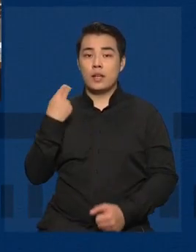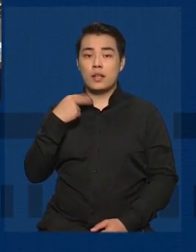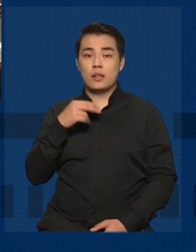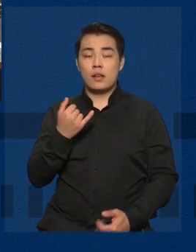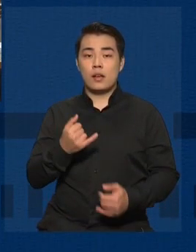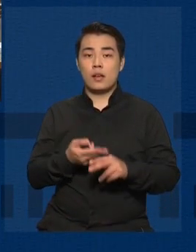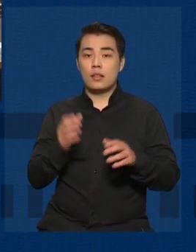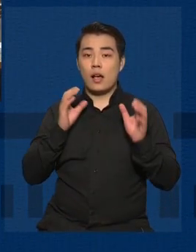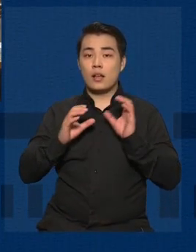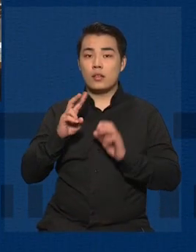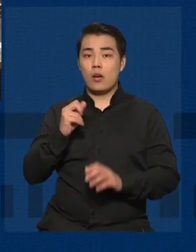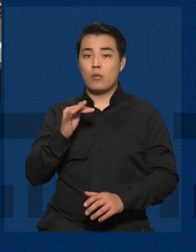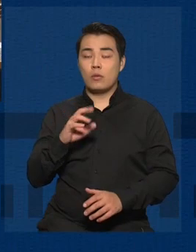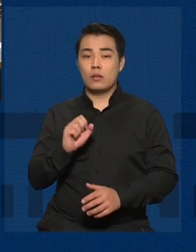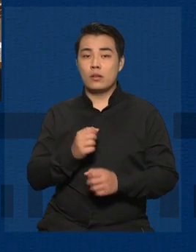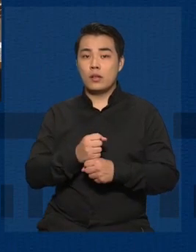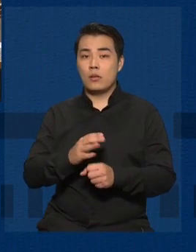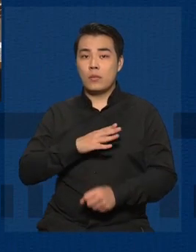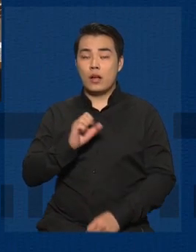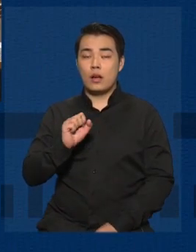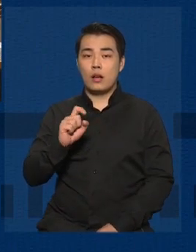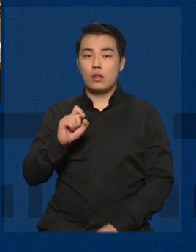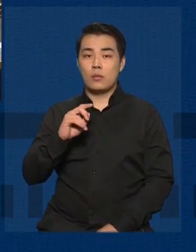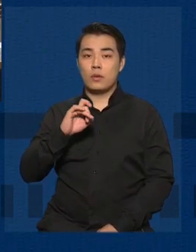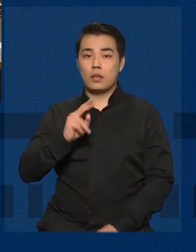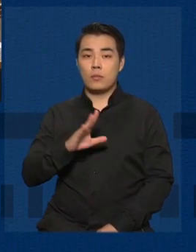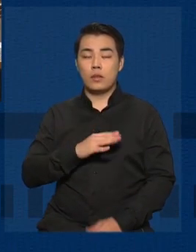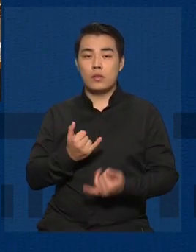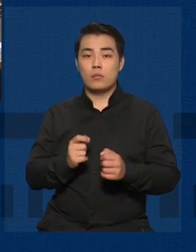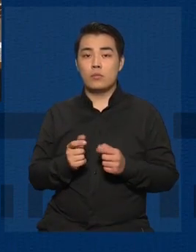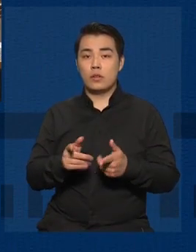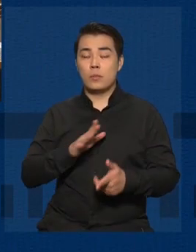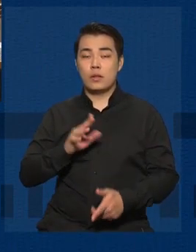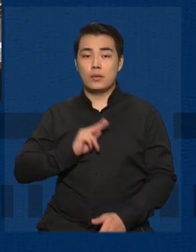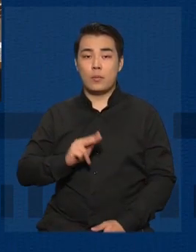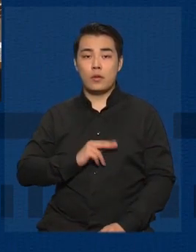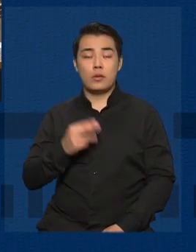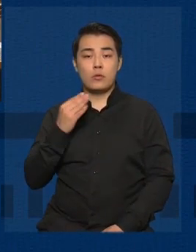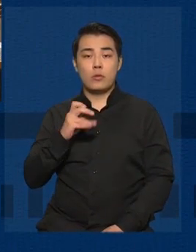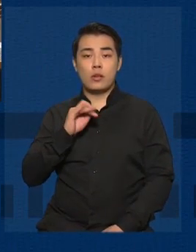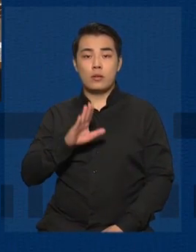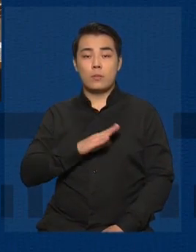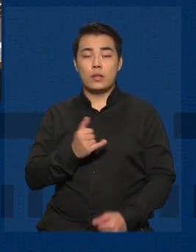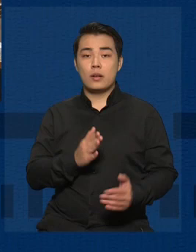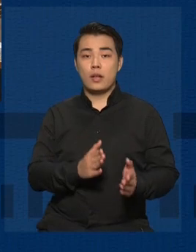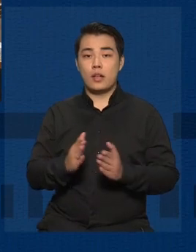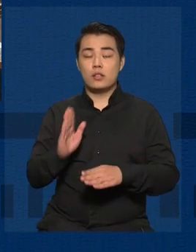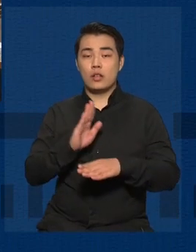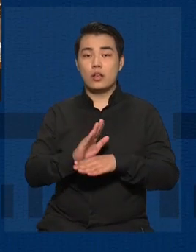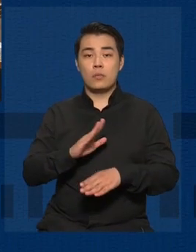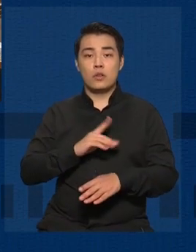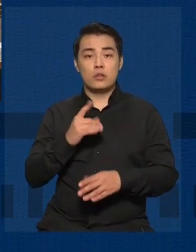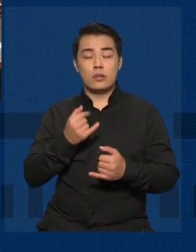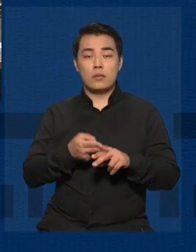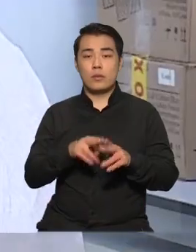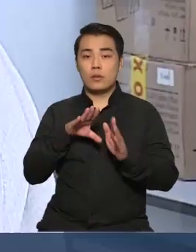Национальной академии наук Ахылбека Курешпаева, который на днях вступил в должность. Касым-Жомарт Токаев обозначил ряд задач, в их